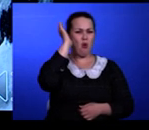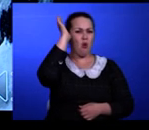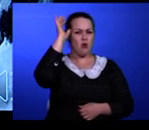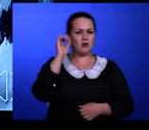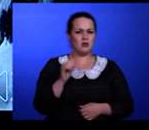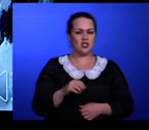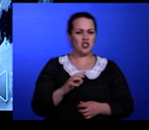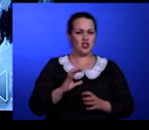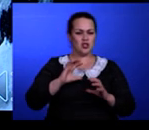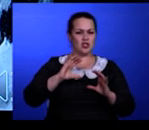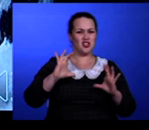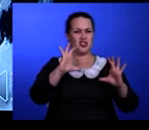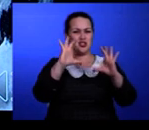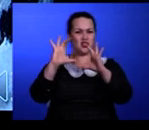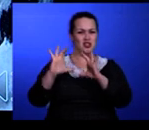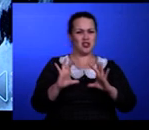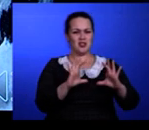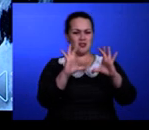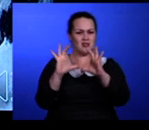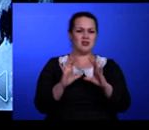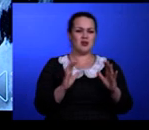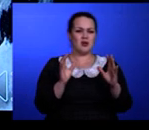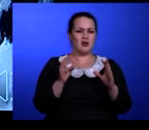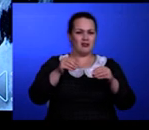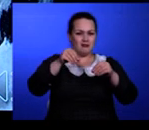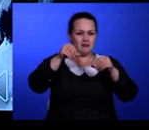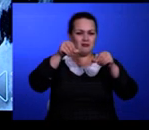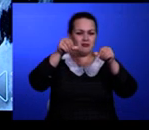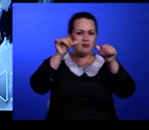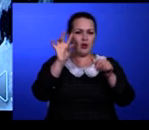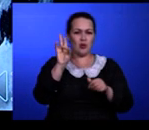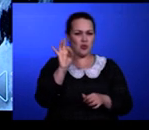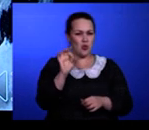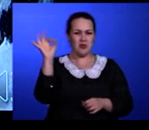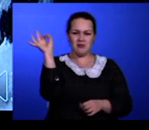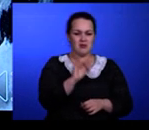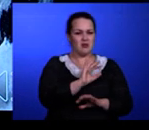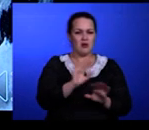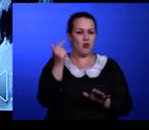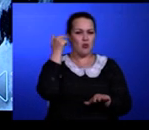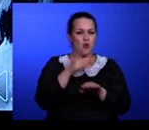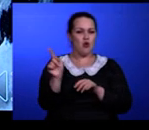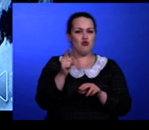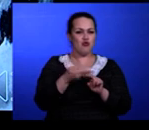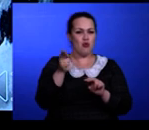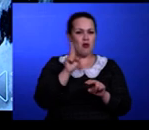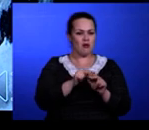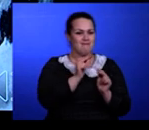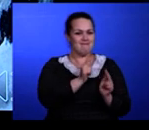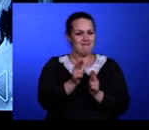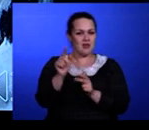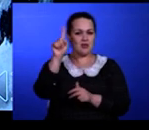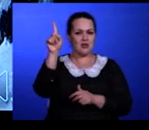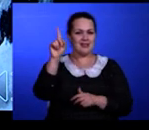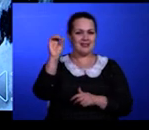шары но не сразу понял что это били по ним зенитки юлдаш